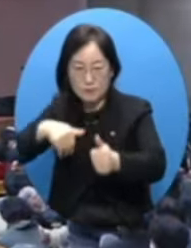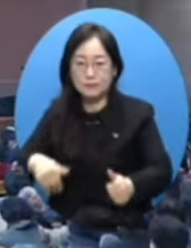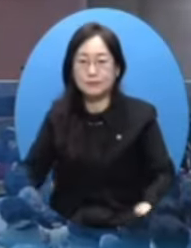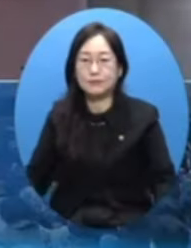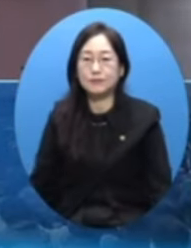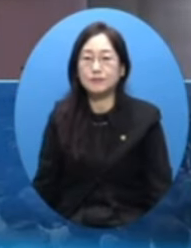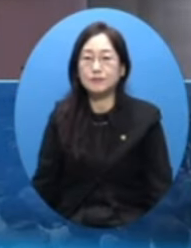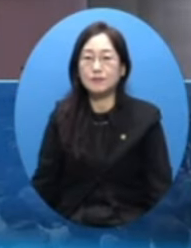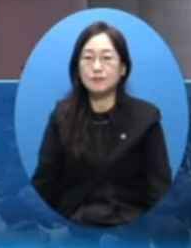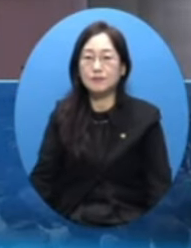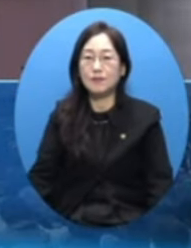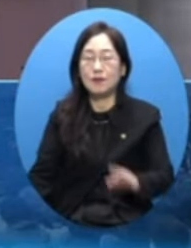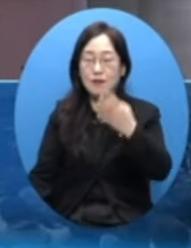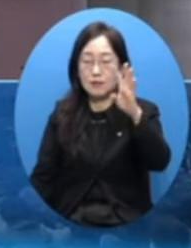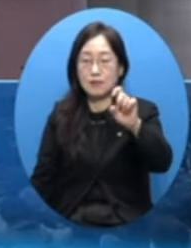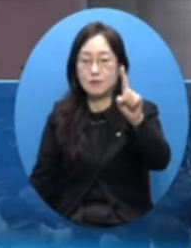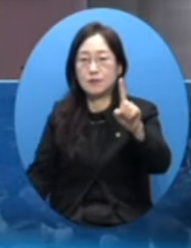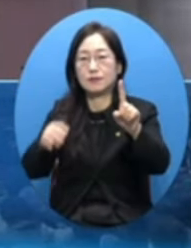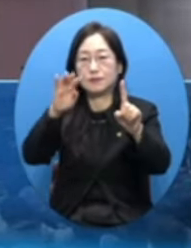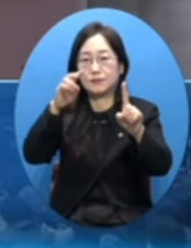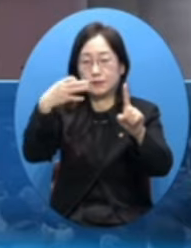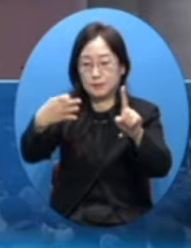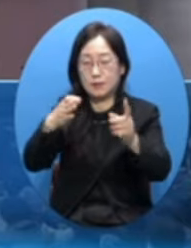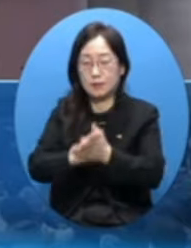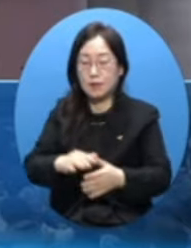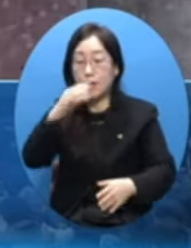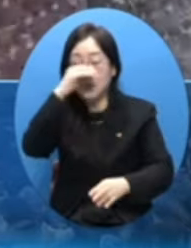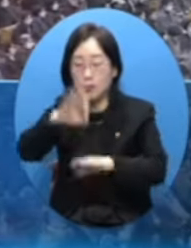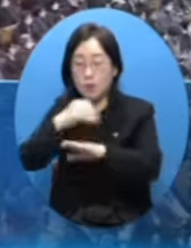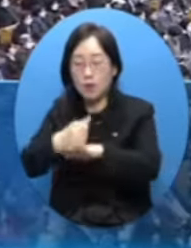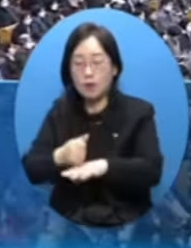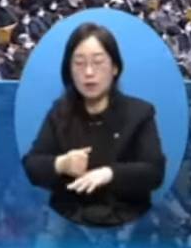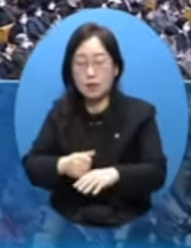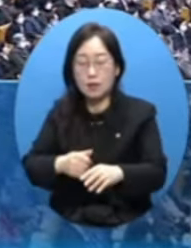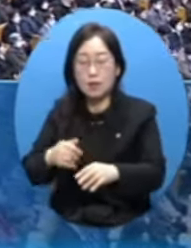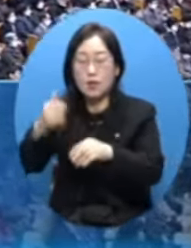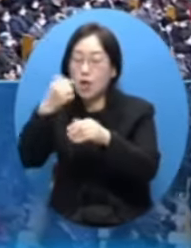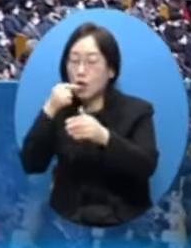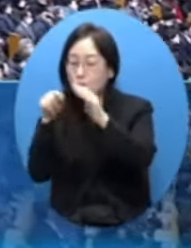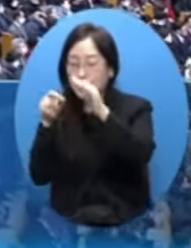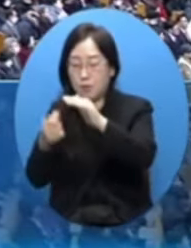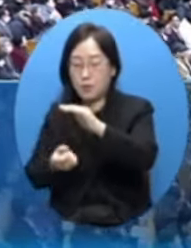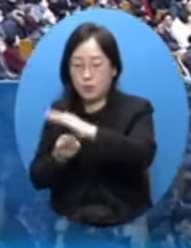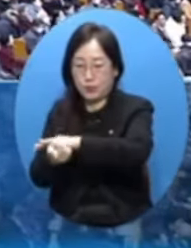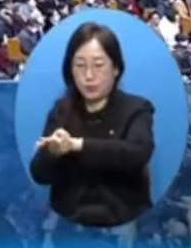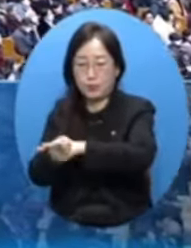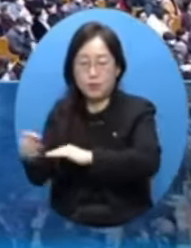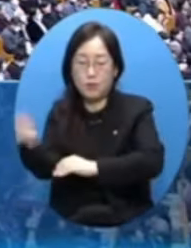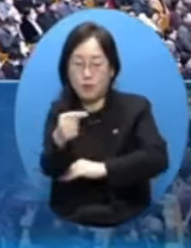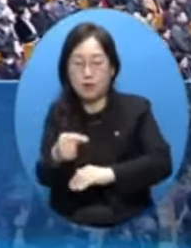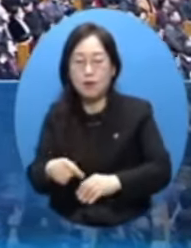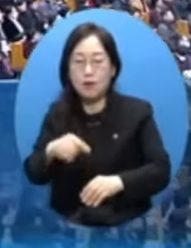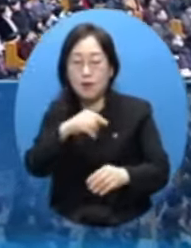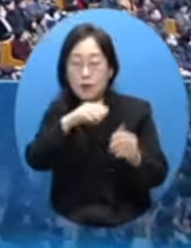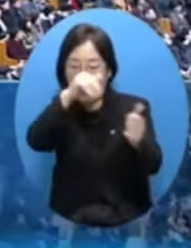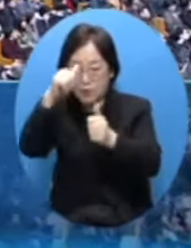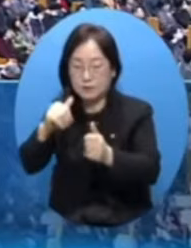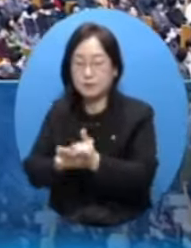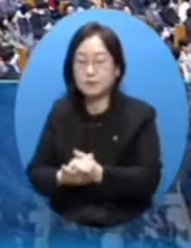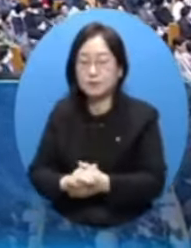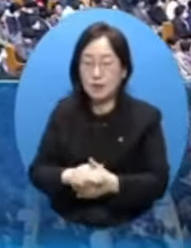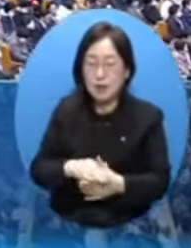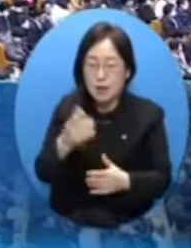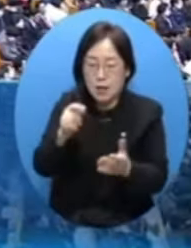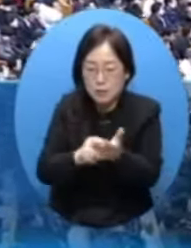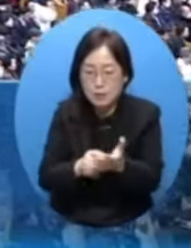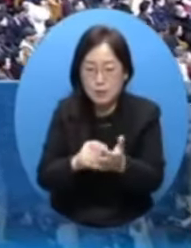41장 14절로 16절입니다. 이에 바로가 사람을 보내어 요셉을 부르매 그들이 급히 그를 옥에서 내놓은지라 요셉이 곧 수염을 깎고 그의